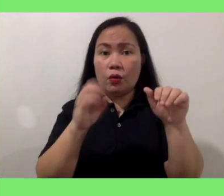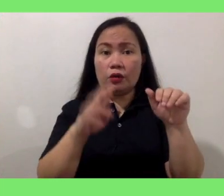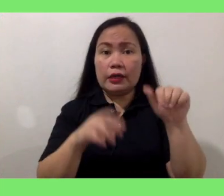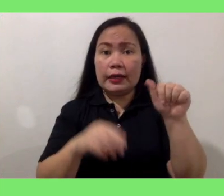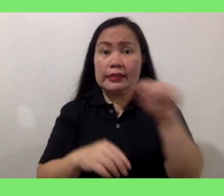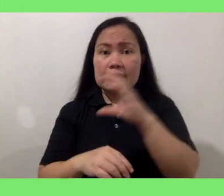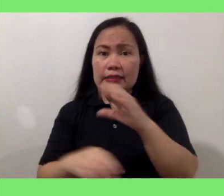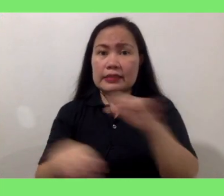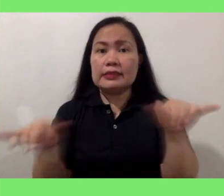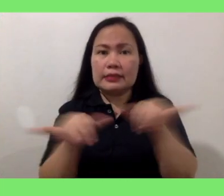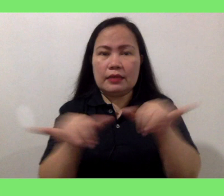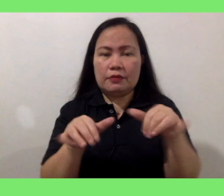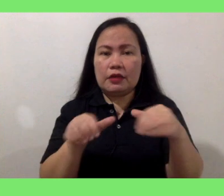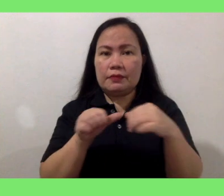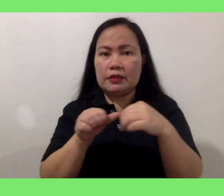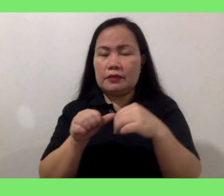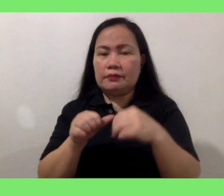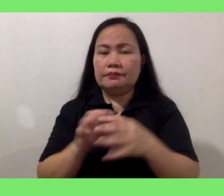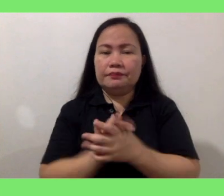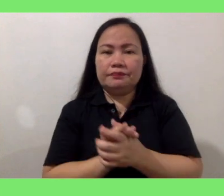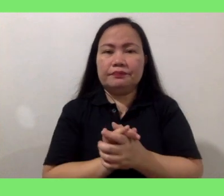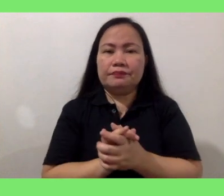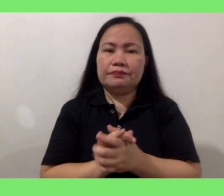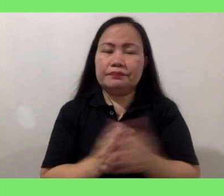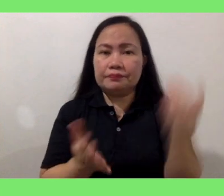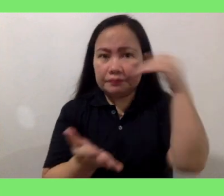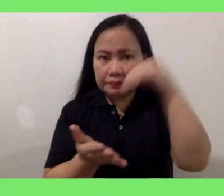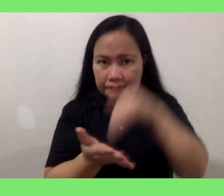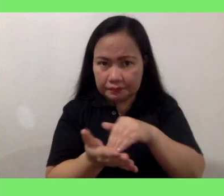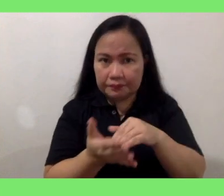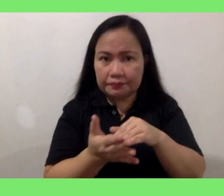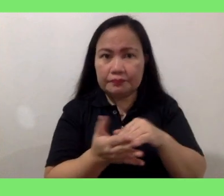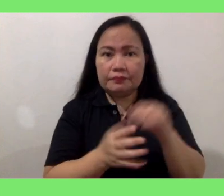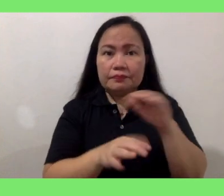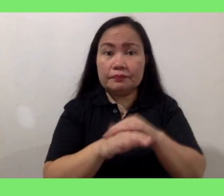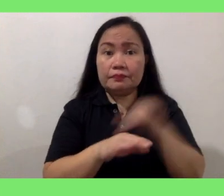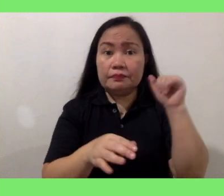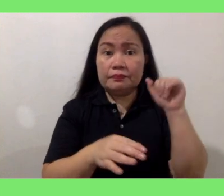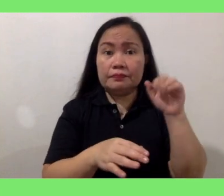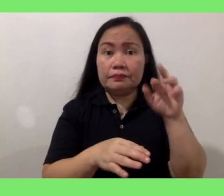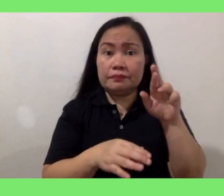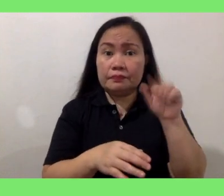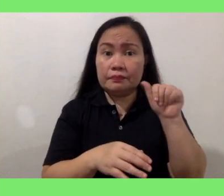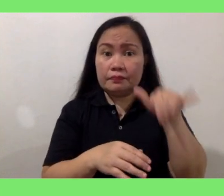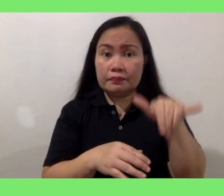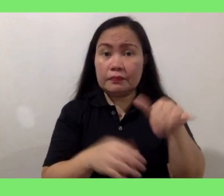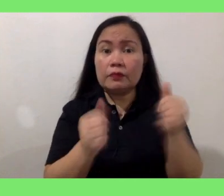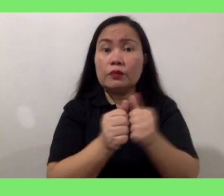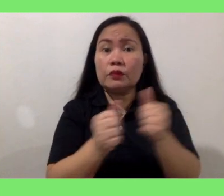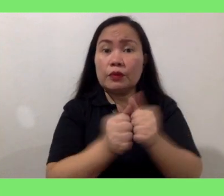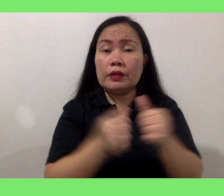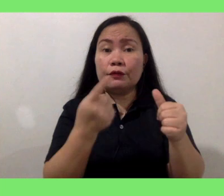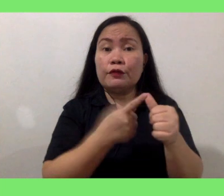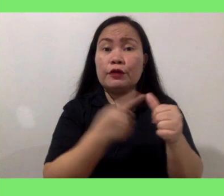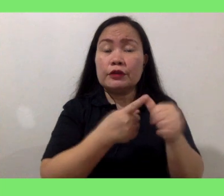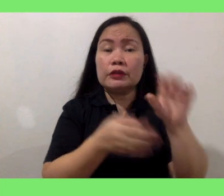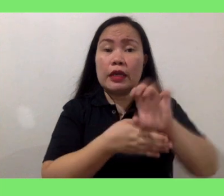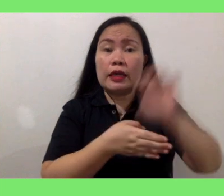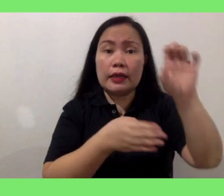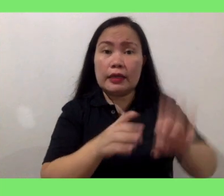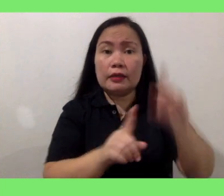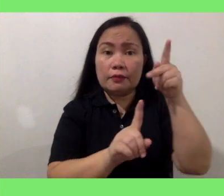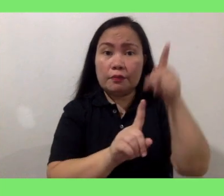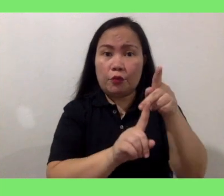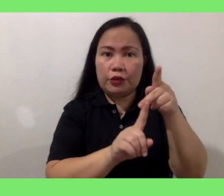Okay? So, ulitin ko, endpoint first bago po yung infinite direction. Okay?